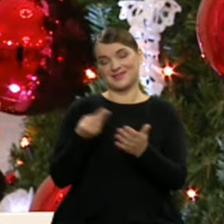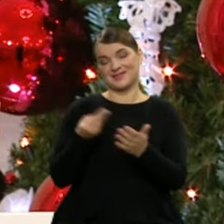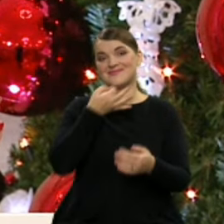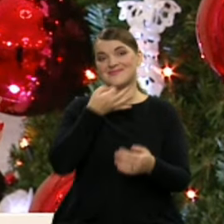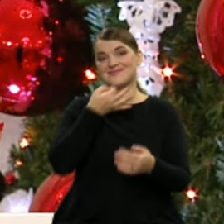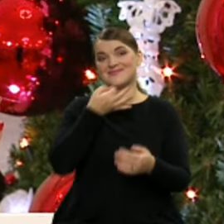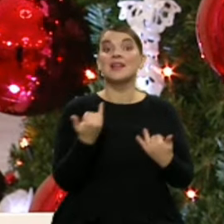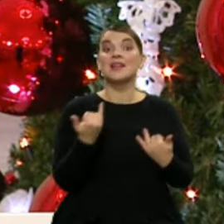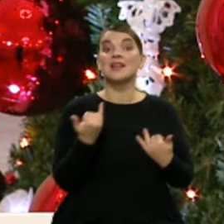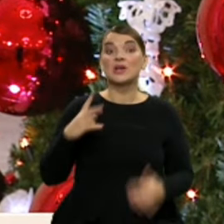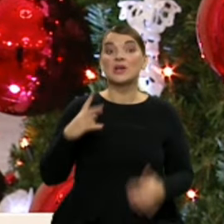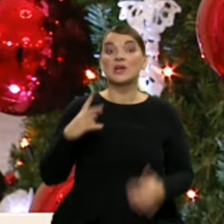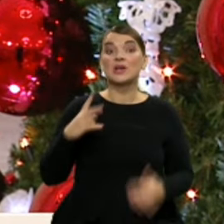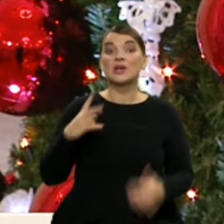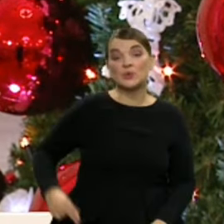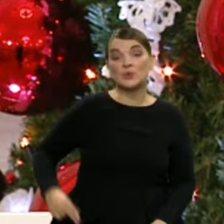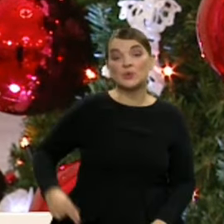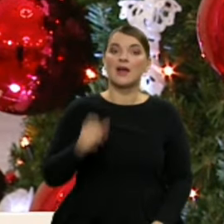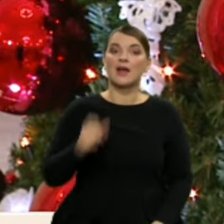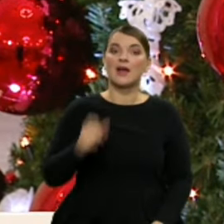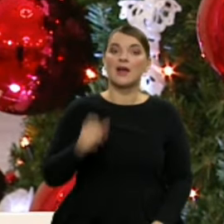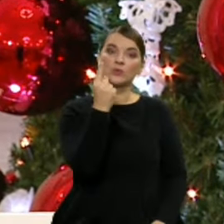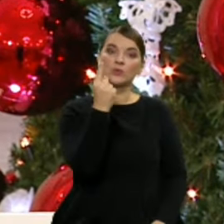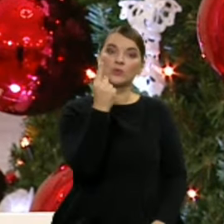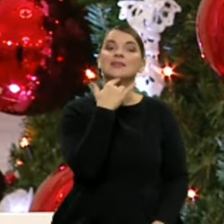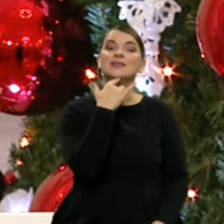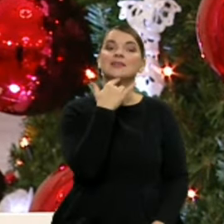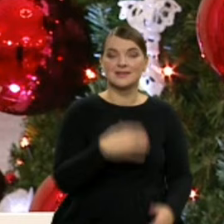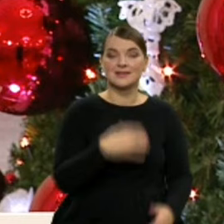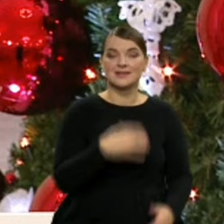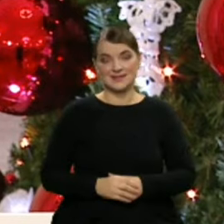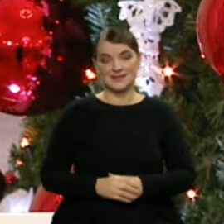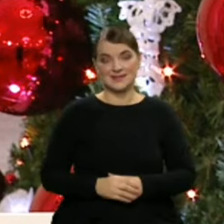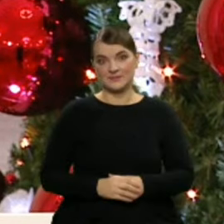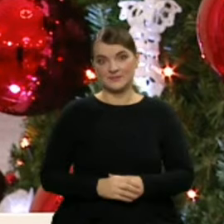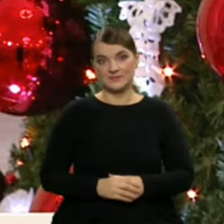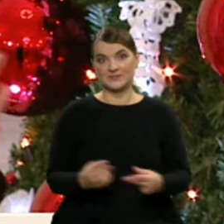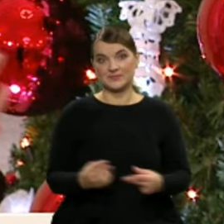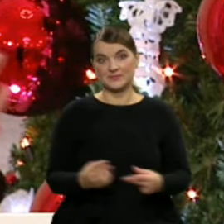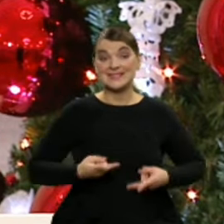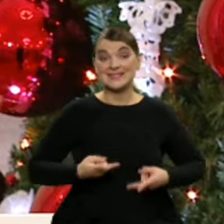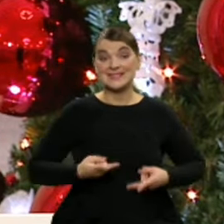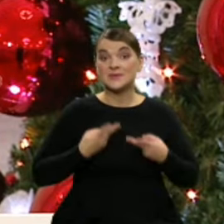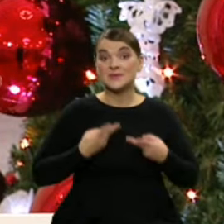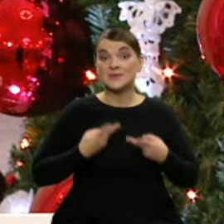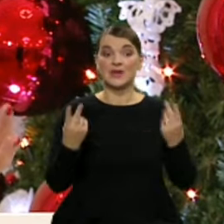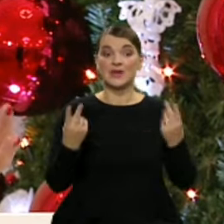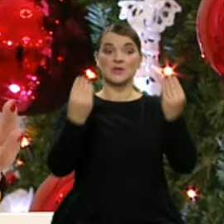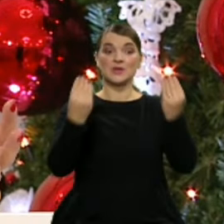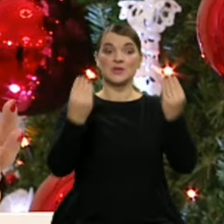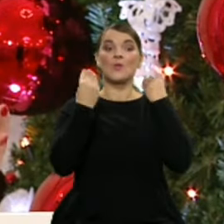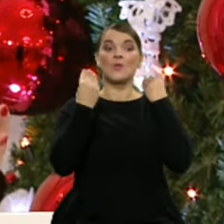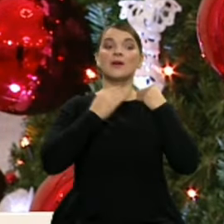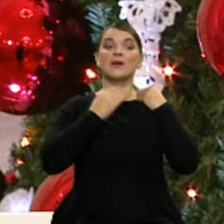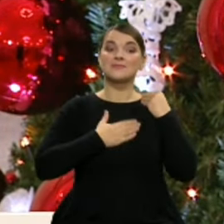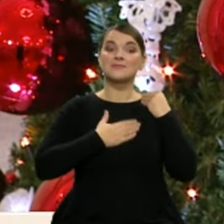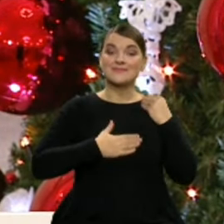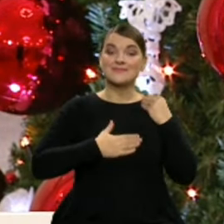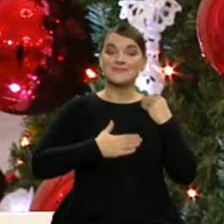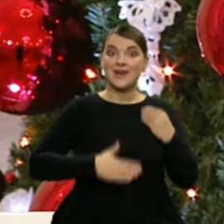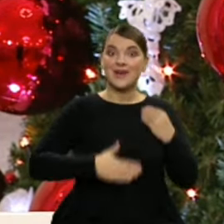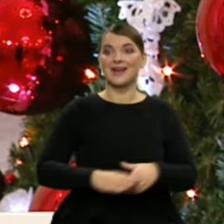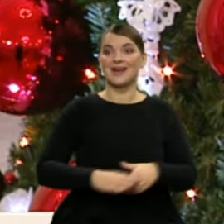dabar dukrelė jau 11-tokė, labai mus džiugina, jai patinka mokytis, tai irgi